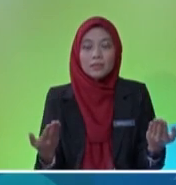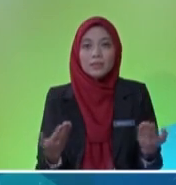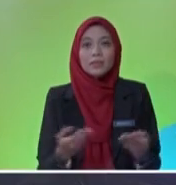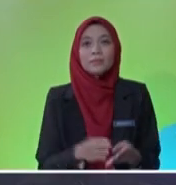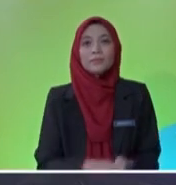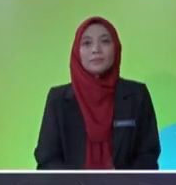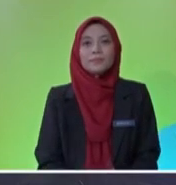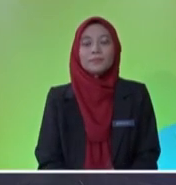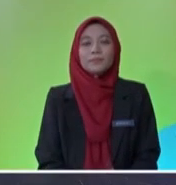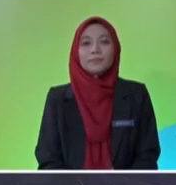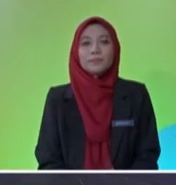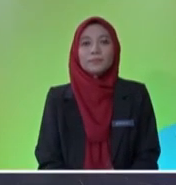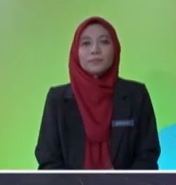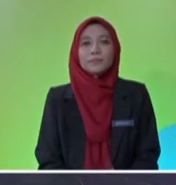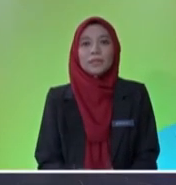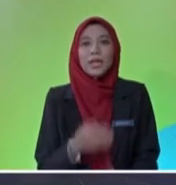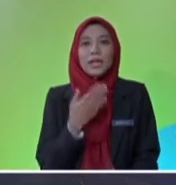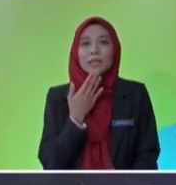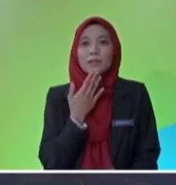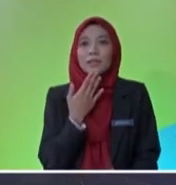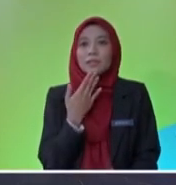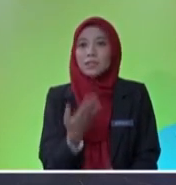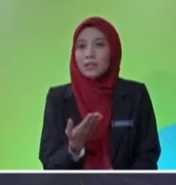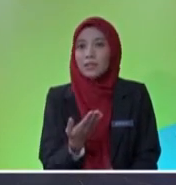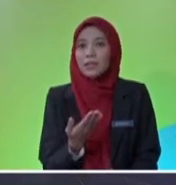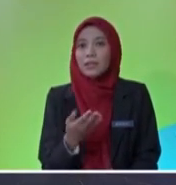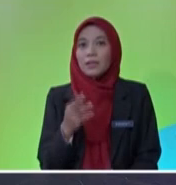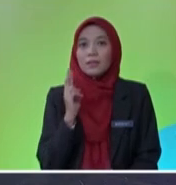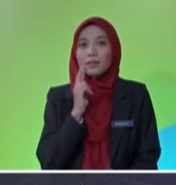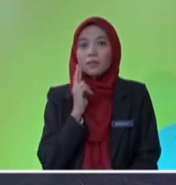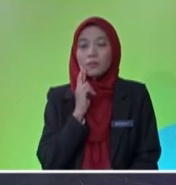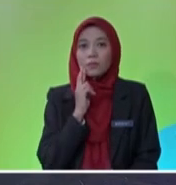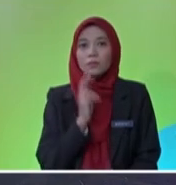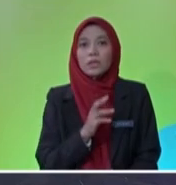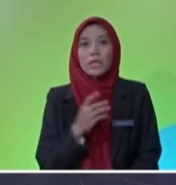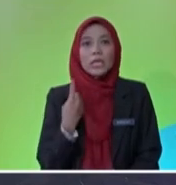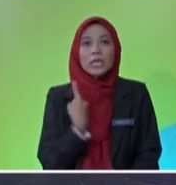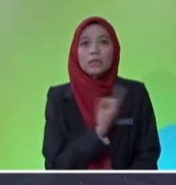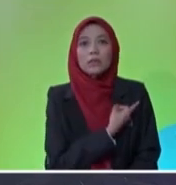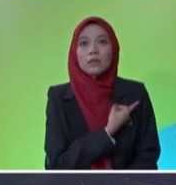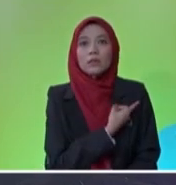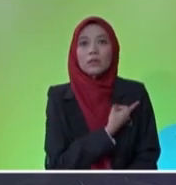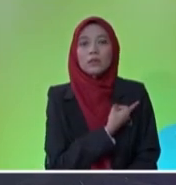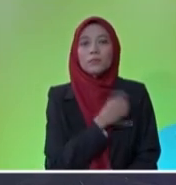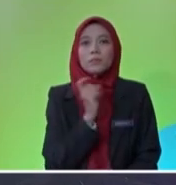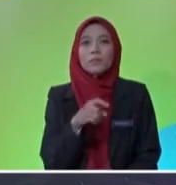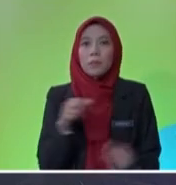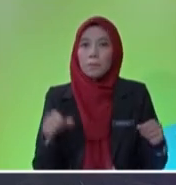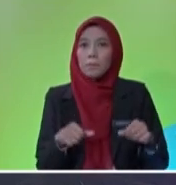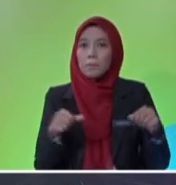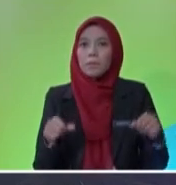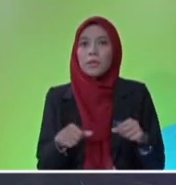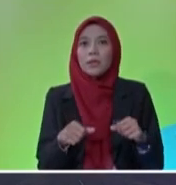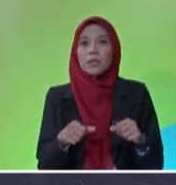katak situ Terima kasih adik Rabiatul Adawiyah teka-teki kita know mengamalkan sikap pun base